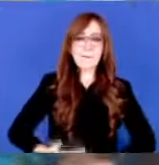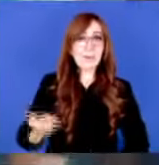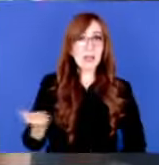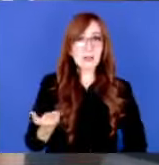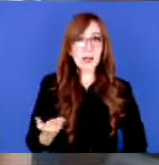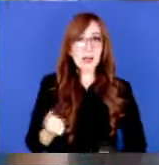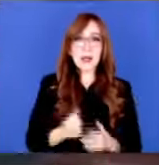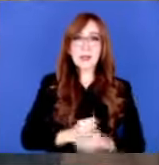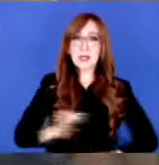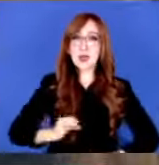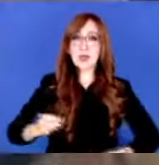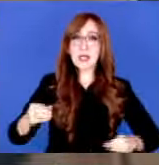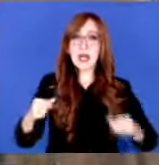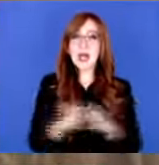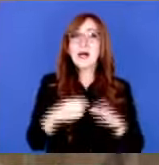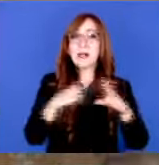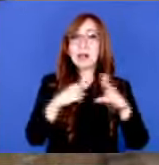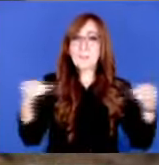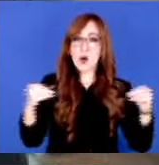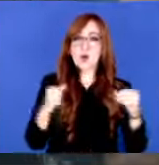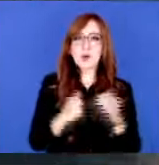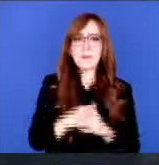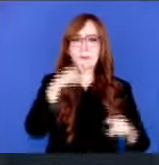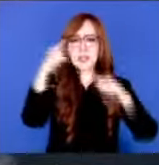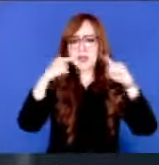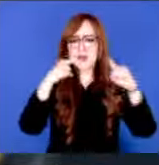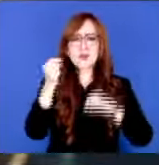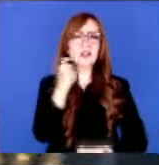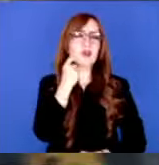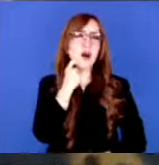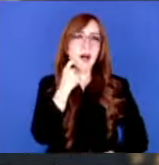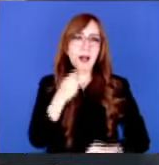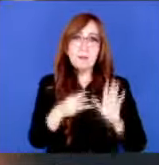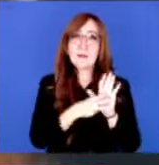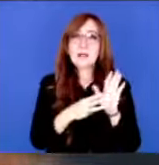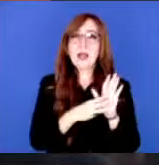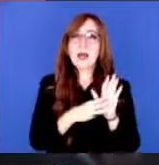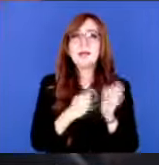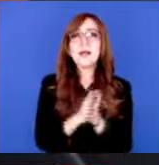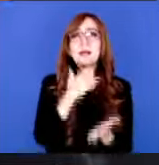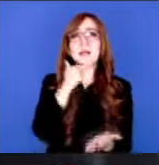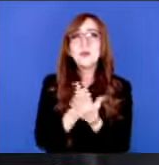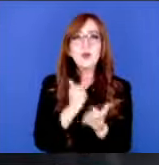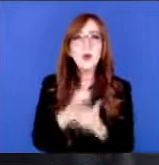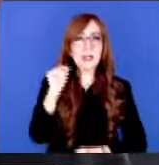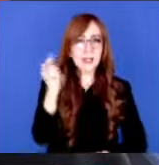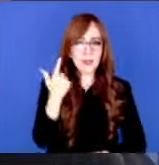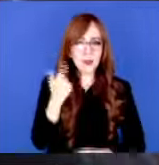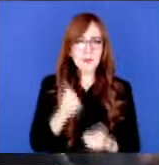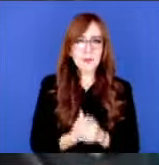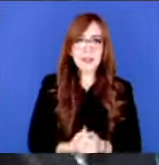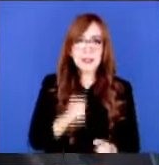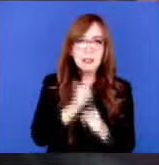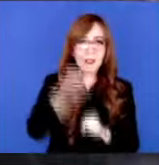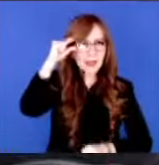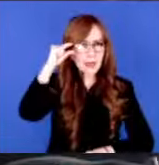Cipayung, Depok. Mereka berdiskusi dengan para ibu hamil tentang keluhan dan kebutuhan mereka. Gibran dan Selvi pun memberikan